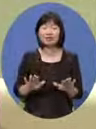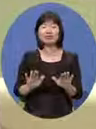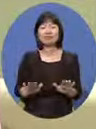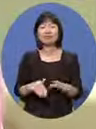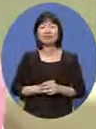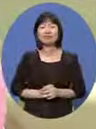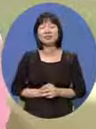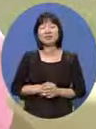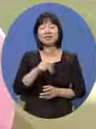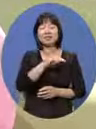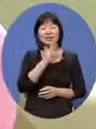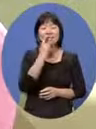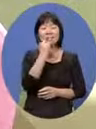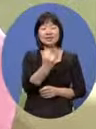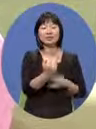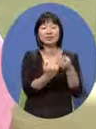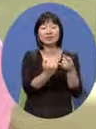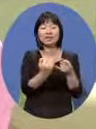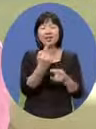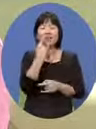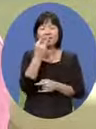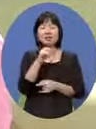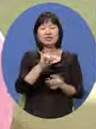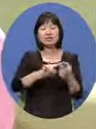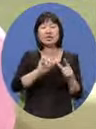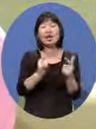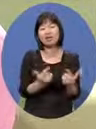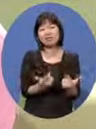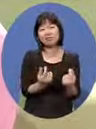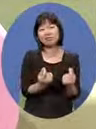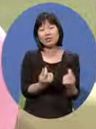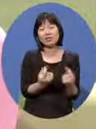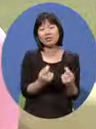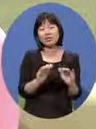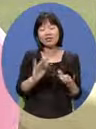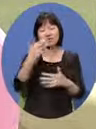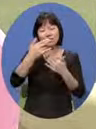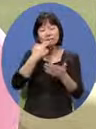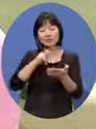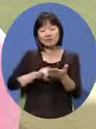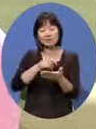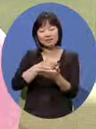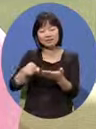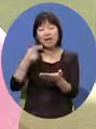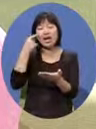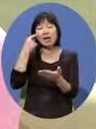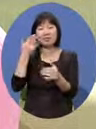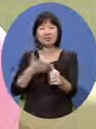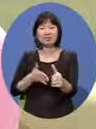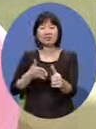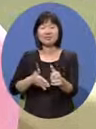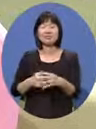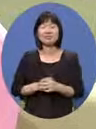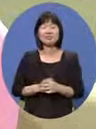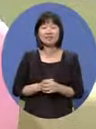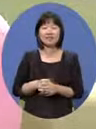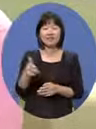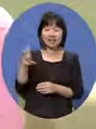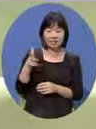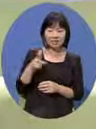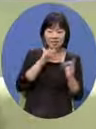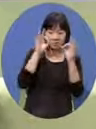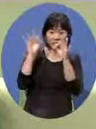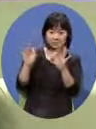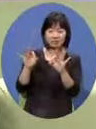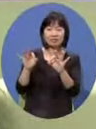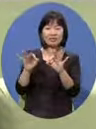이참에 시어머니께 어머니 사실은 그게 아니고요 라고 영상 편지 한번 띄워보시면 어떻겠어요? 네. 그러니까요. 네. 네네. 저 카메라